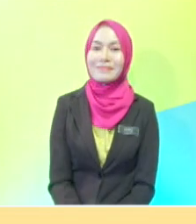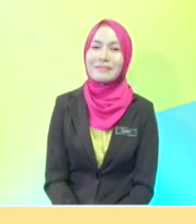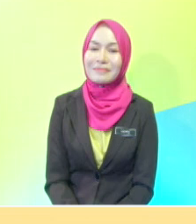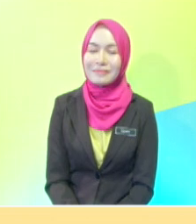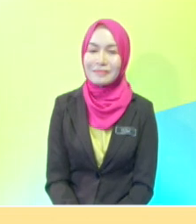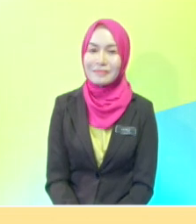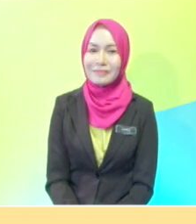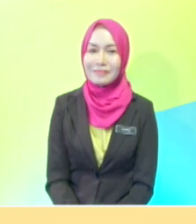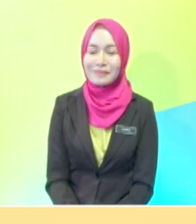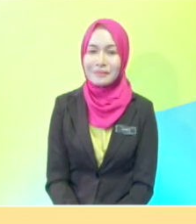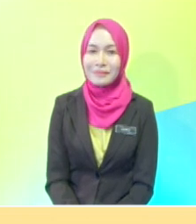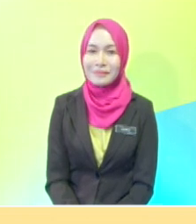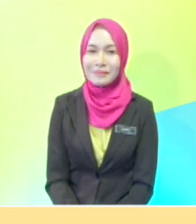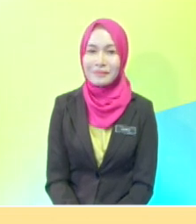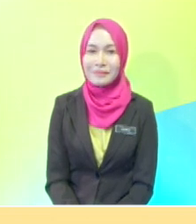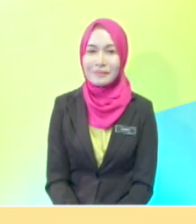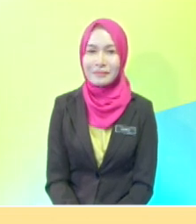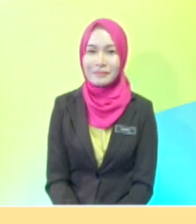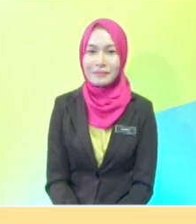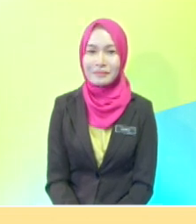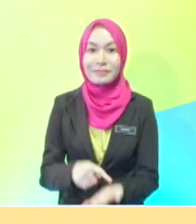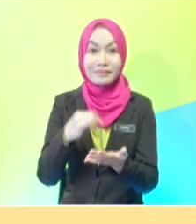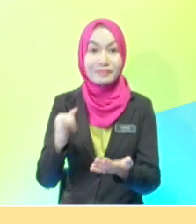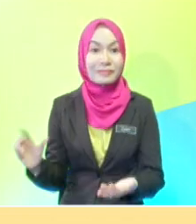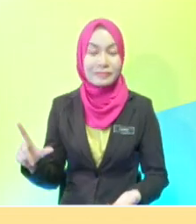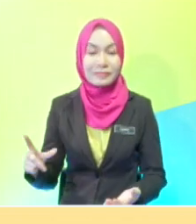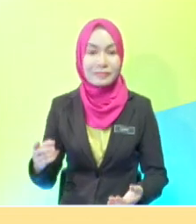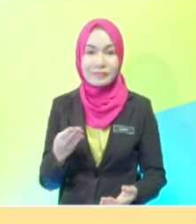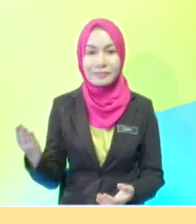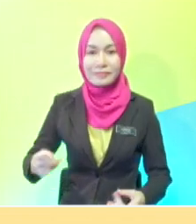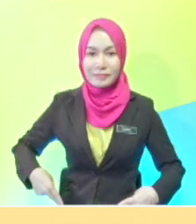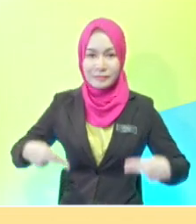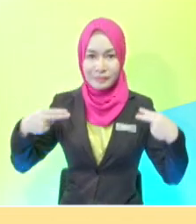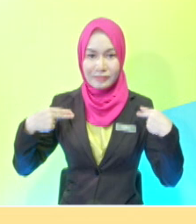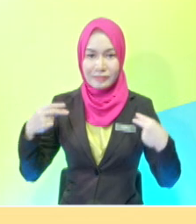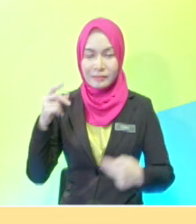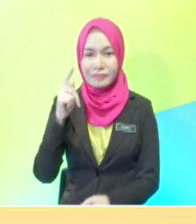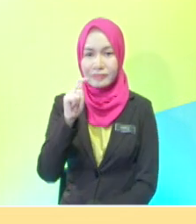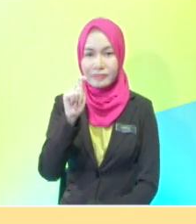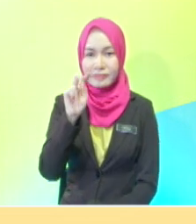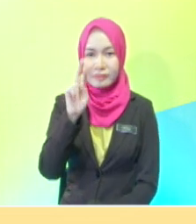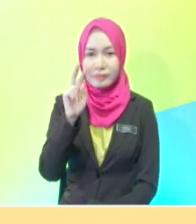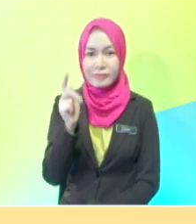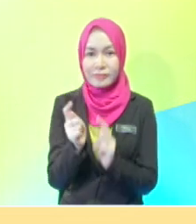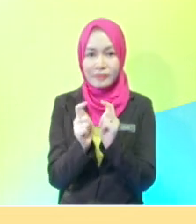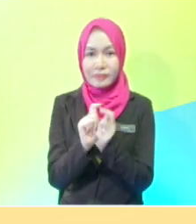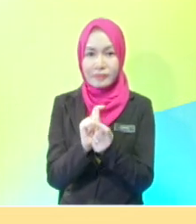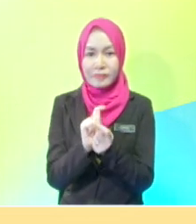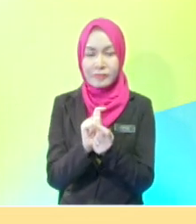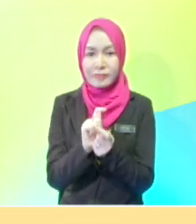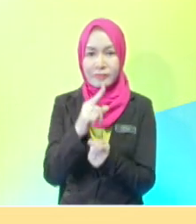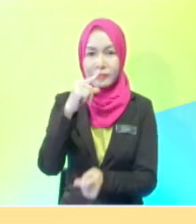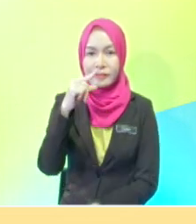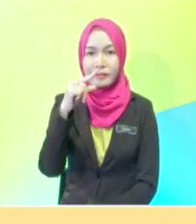kita panggil dia sebagai organisme transgenik Oke so kalau katakan organisme itu lembu Oke contohnya